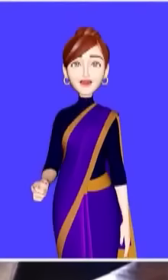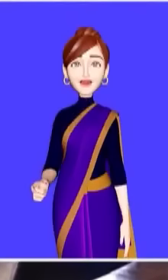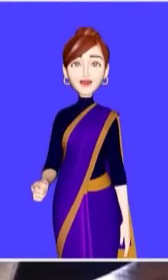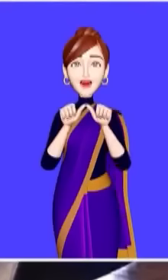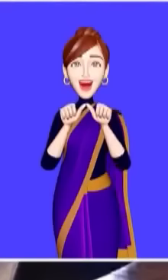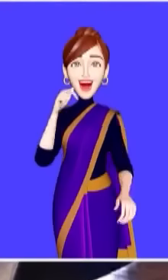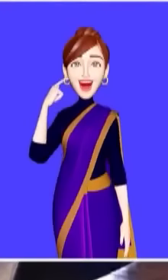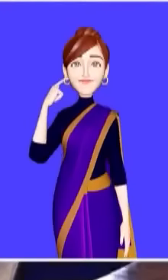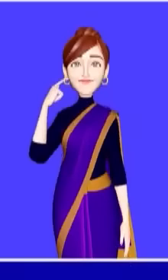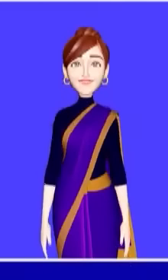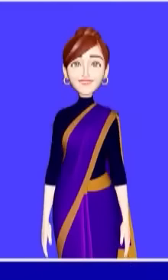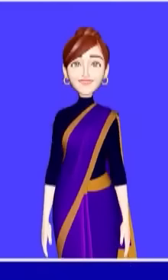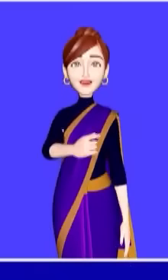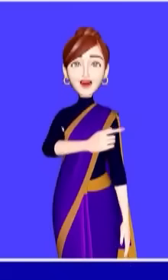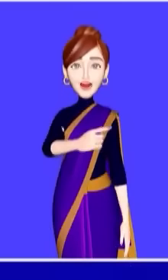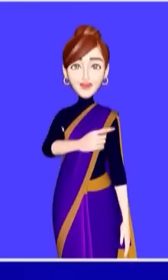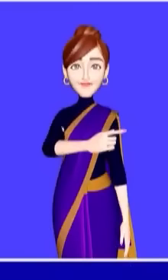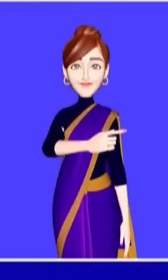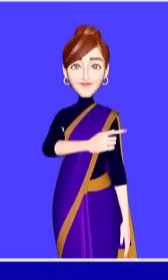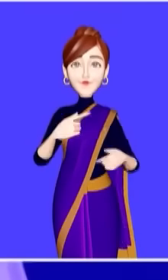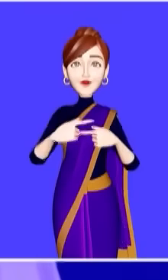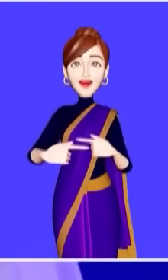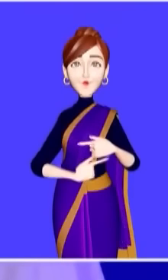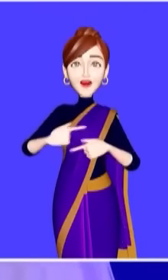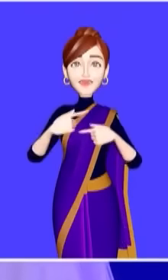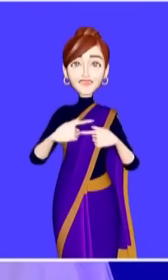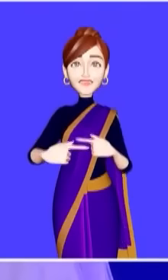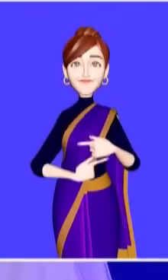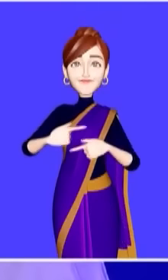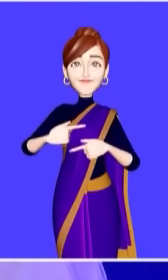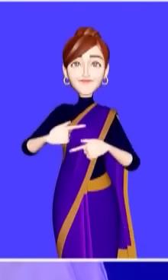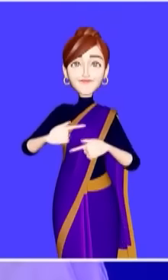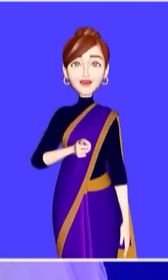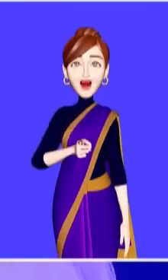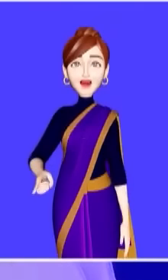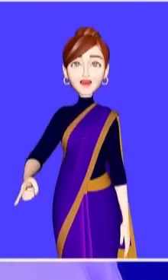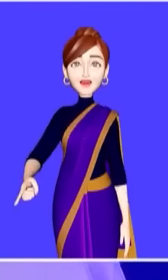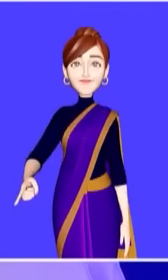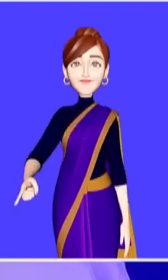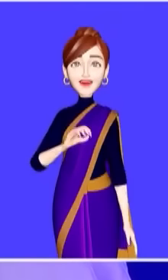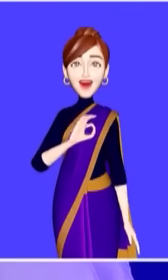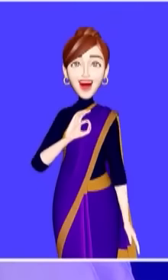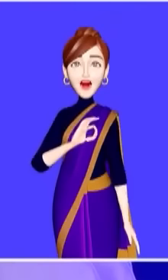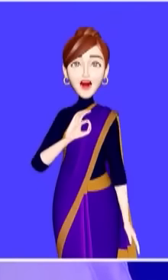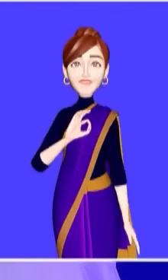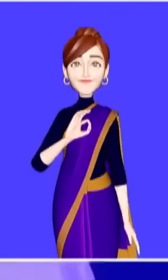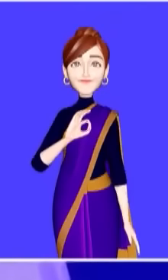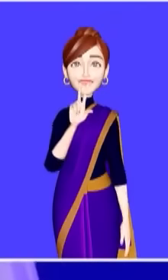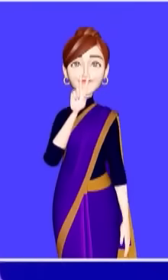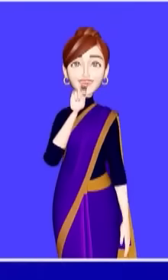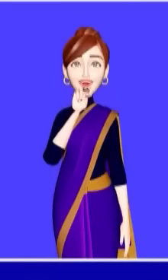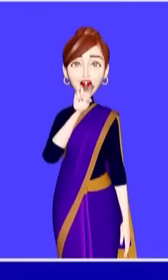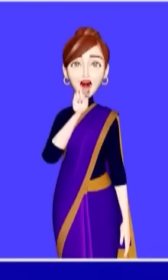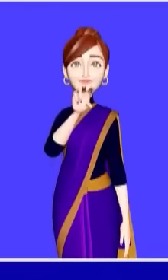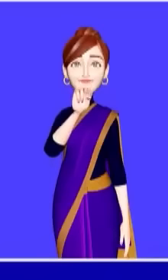सेमीकंडक्टर और चिप मेकिंग से लेकर क्वांटम कंप्यूटिंग तक एक